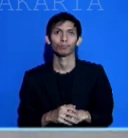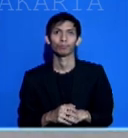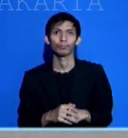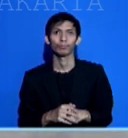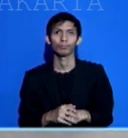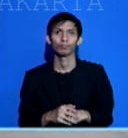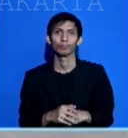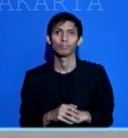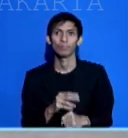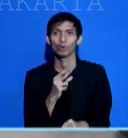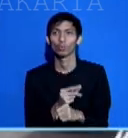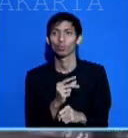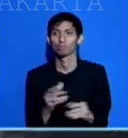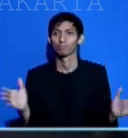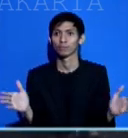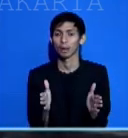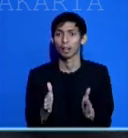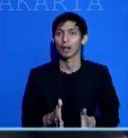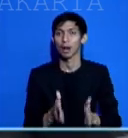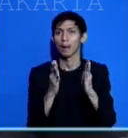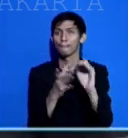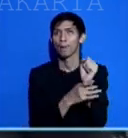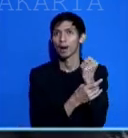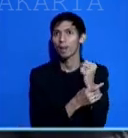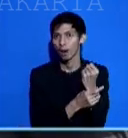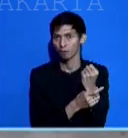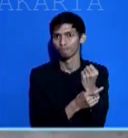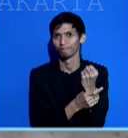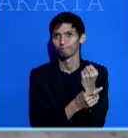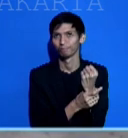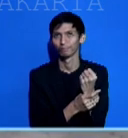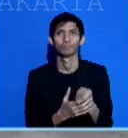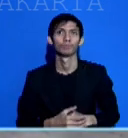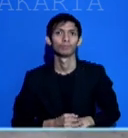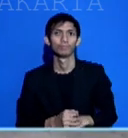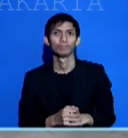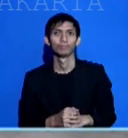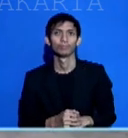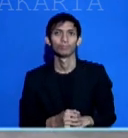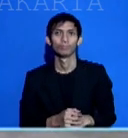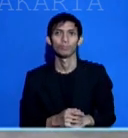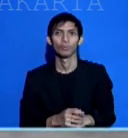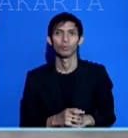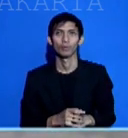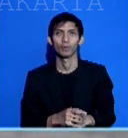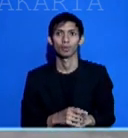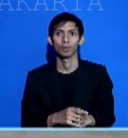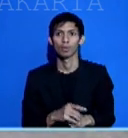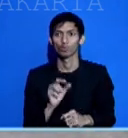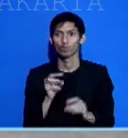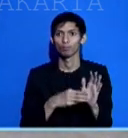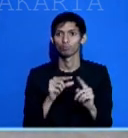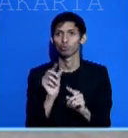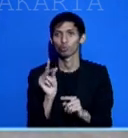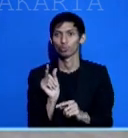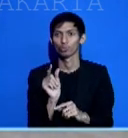Minimarket yang berada di Jalan Raya Magelang Purworejo, tepatnya di Dusun Tagulboyo, Desa Tanggulrejo, Kecamatan Tempuran, Kabupaten Magelang, menjadi